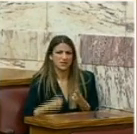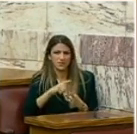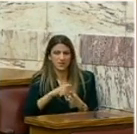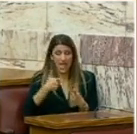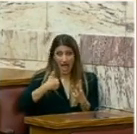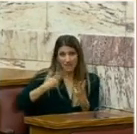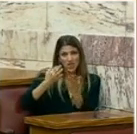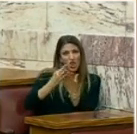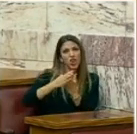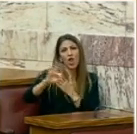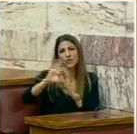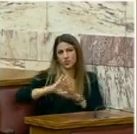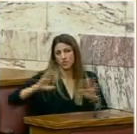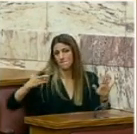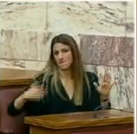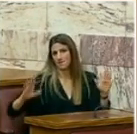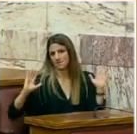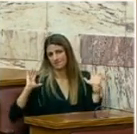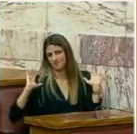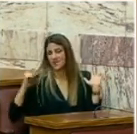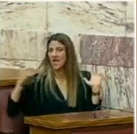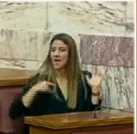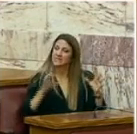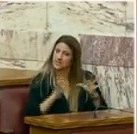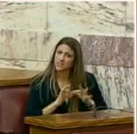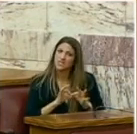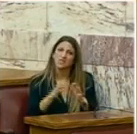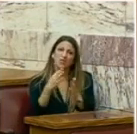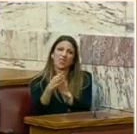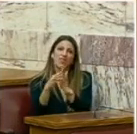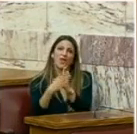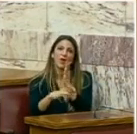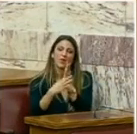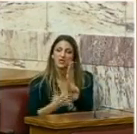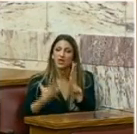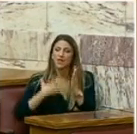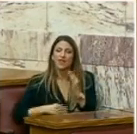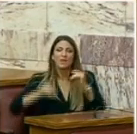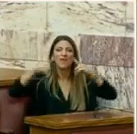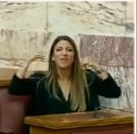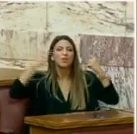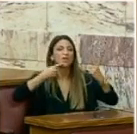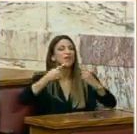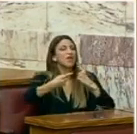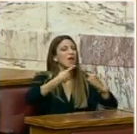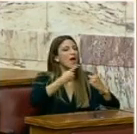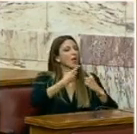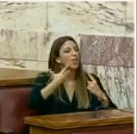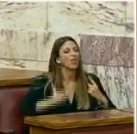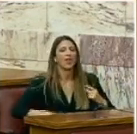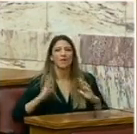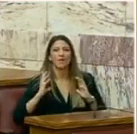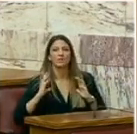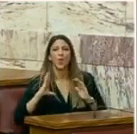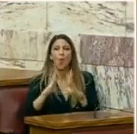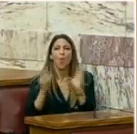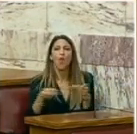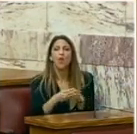Και θα συνεχίσουμε και θα έχουμε ανοιχτό, δημοκρατικό και θεσμικό διάλογο με τις πολιτικές δυνάμεις.